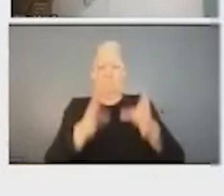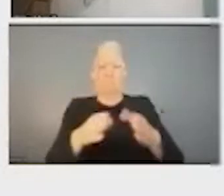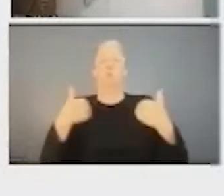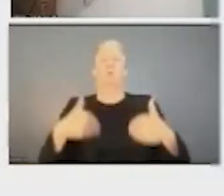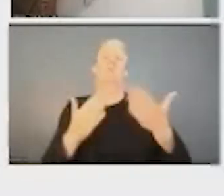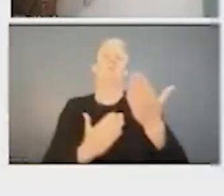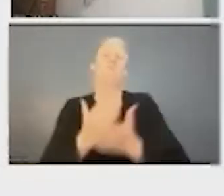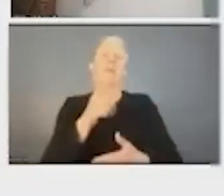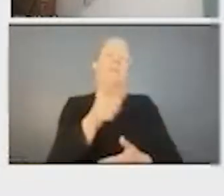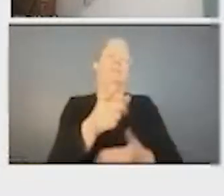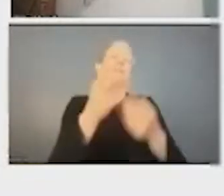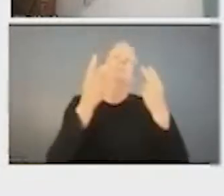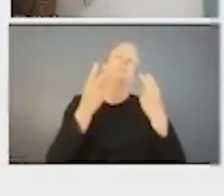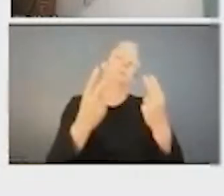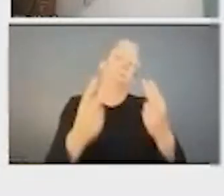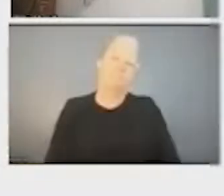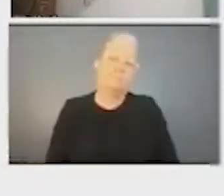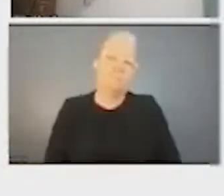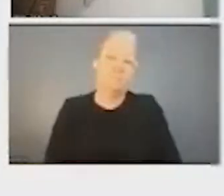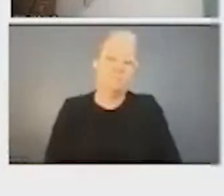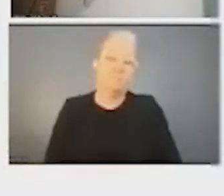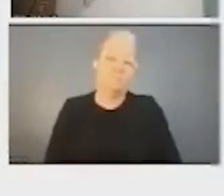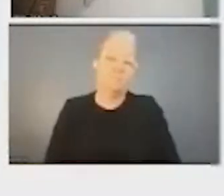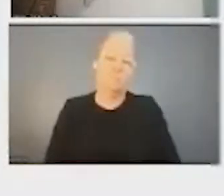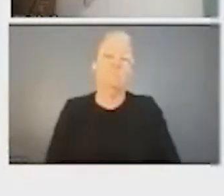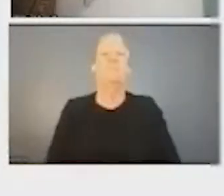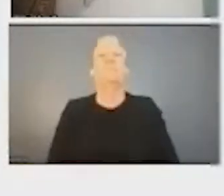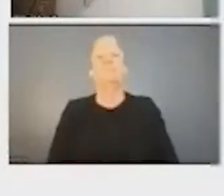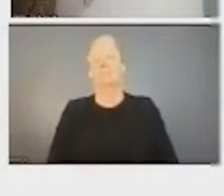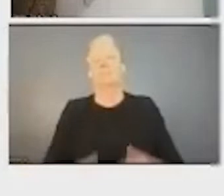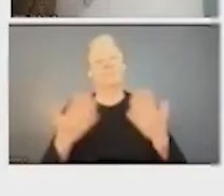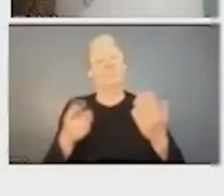في هذا الوقت الناجح.